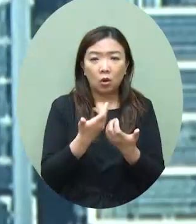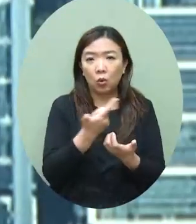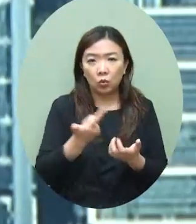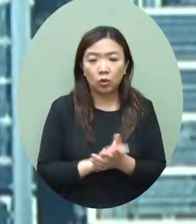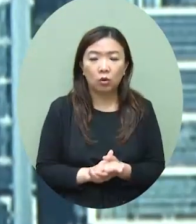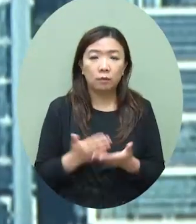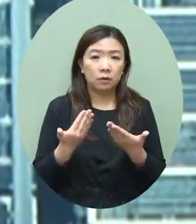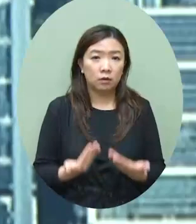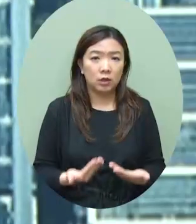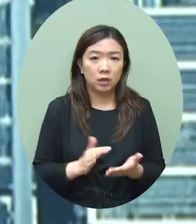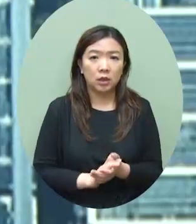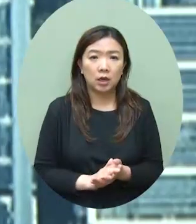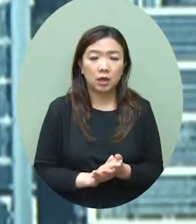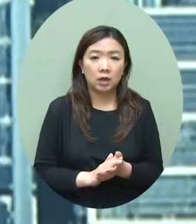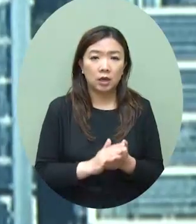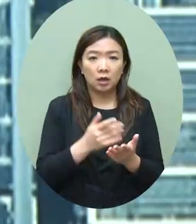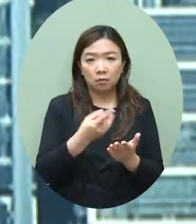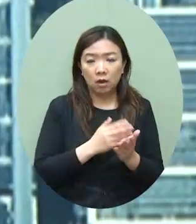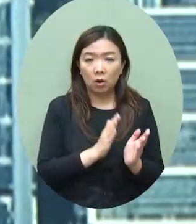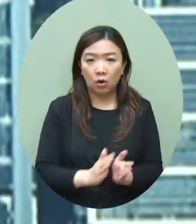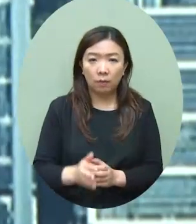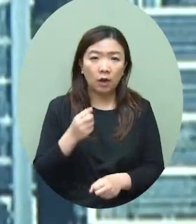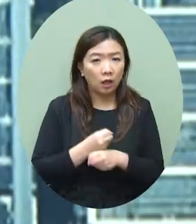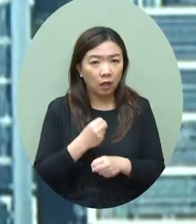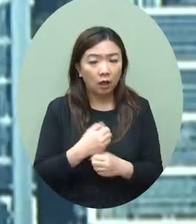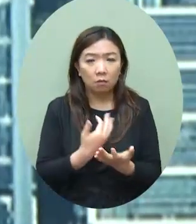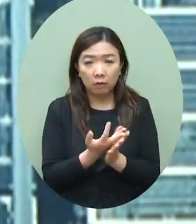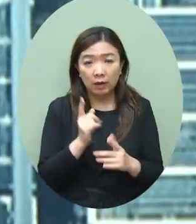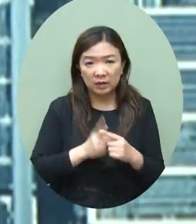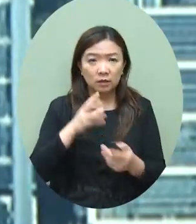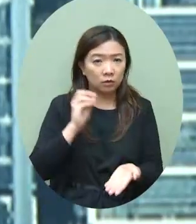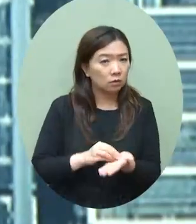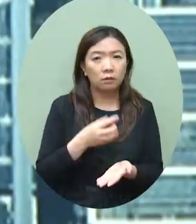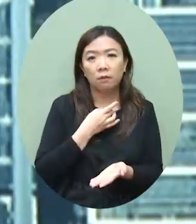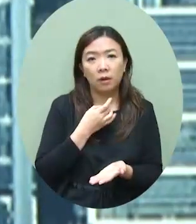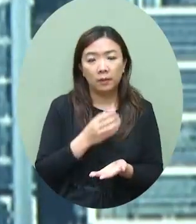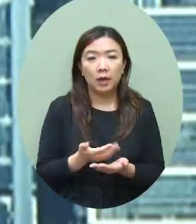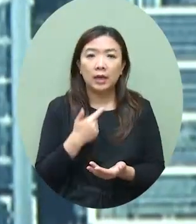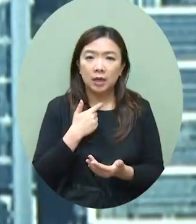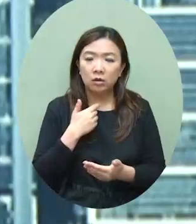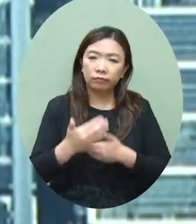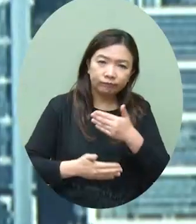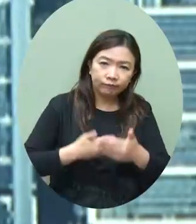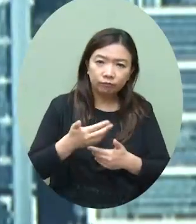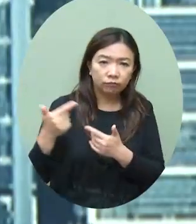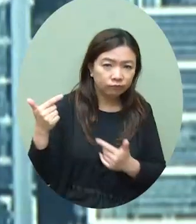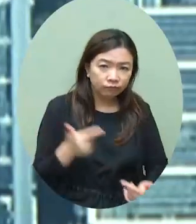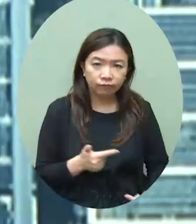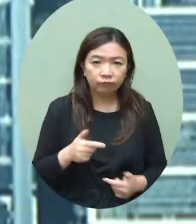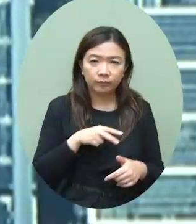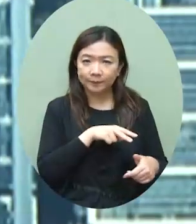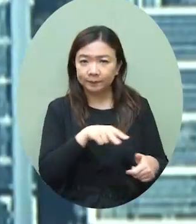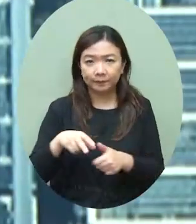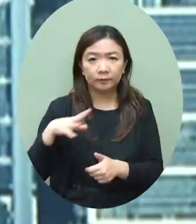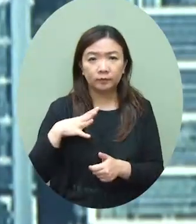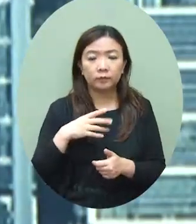我哋未係時候咧可以做一個實在嘅決定，仍然係需要不停咁去監測呢個